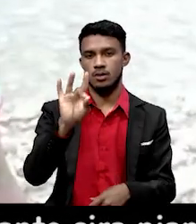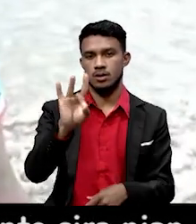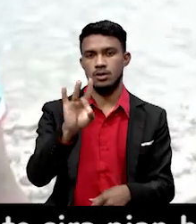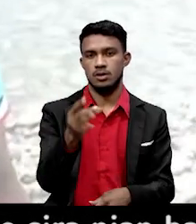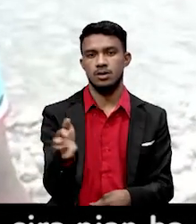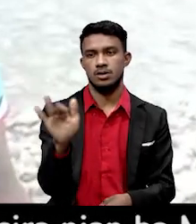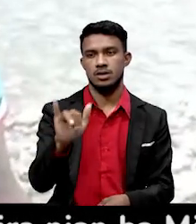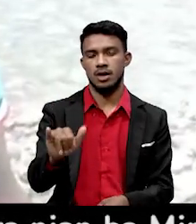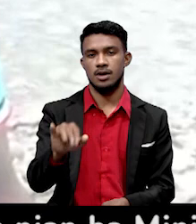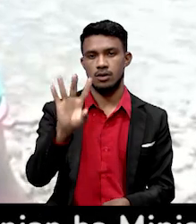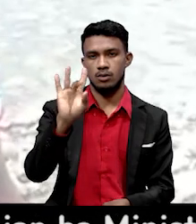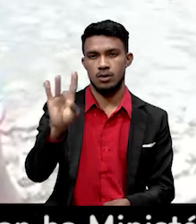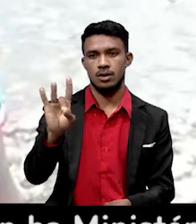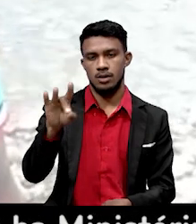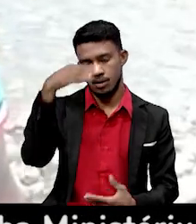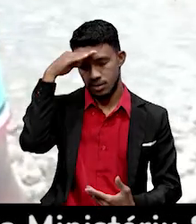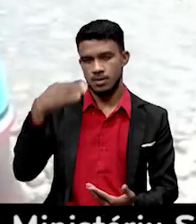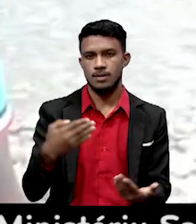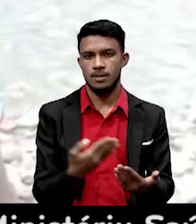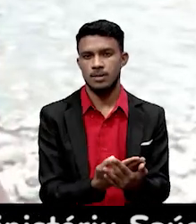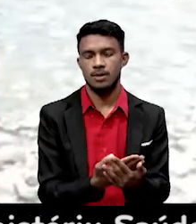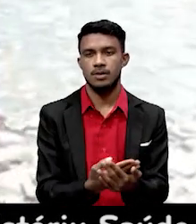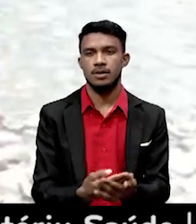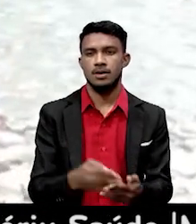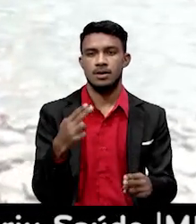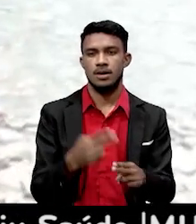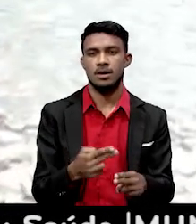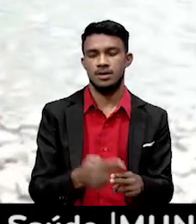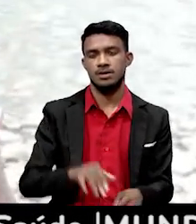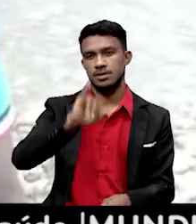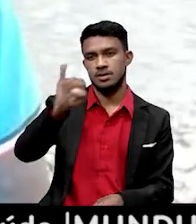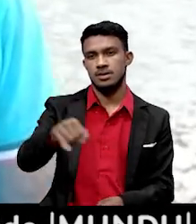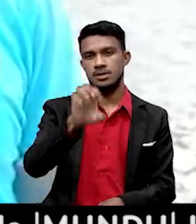Senaruan yang beruan narang Giovanni Laura Simea Menezes.